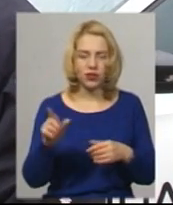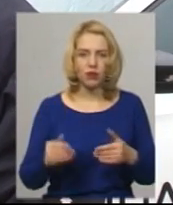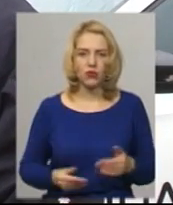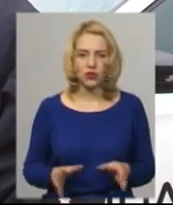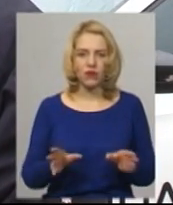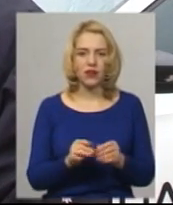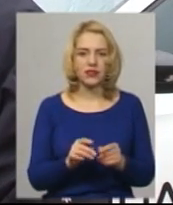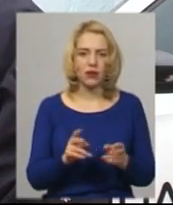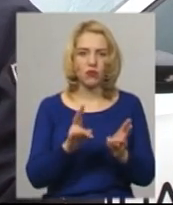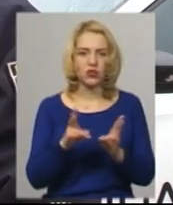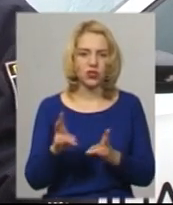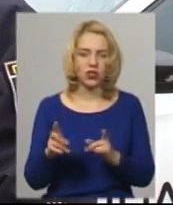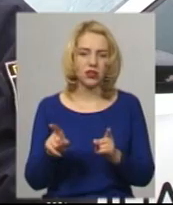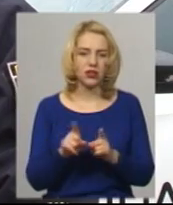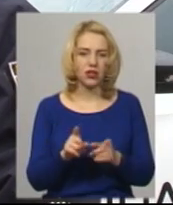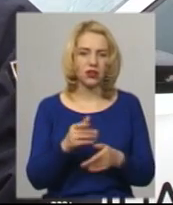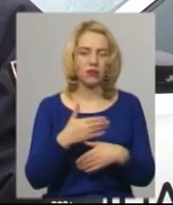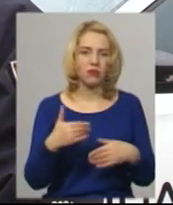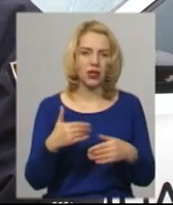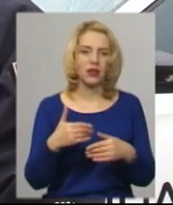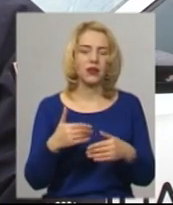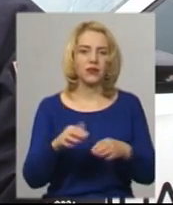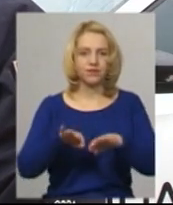ми перестраховуємо постраждалого